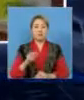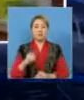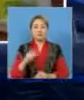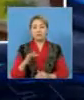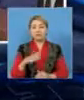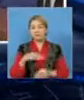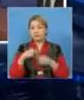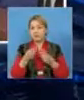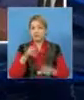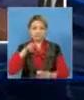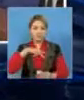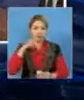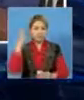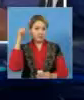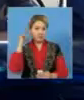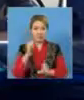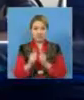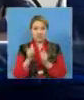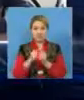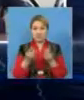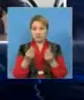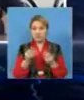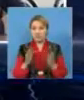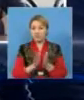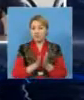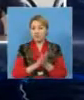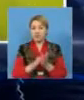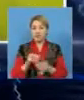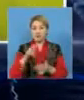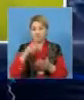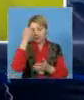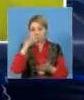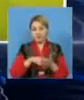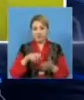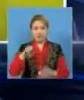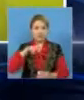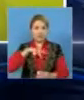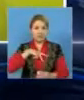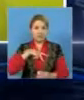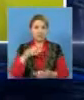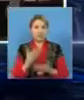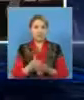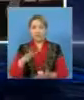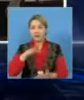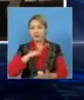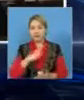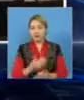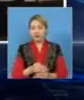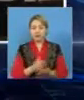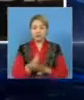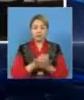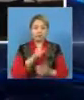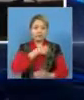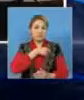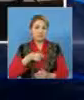боя наградил победителей, вручив каждому денежный приз, благодарственные письма и медали. Кроме того, были отмечены и заслуги